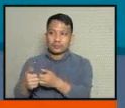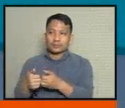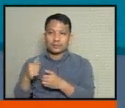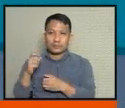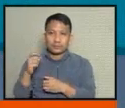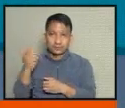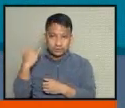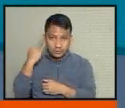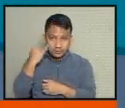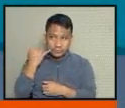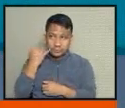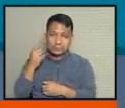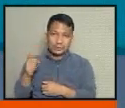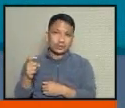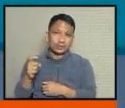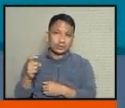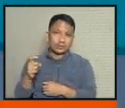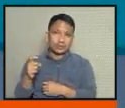kanyang ex.